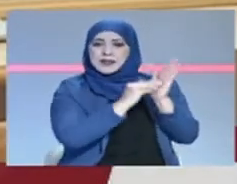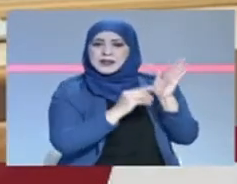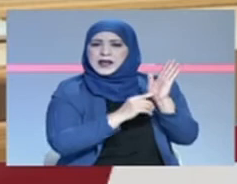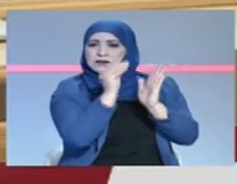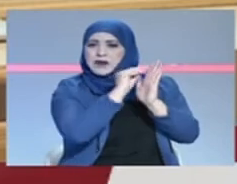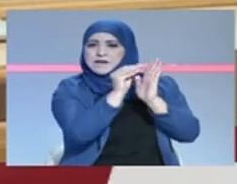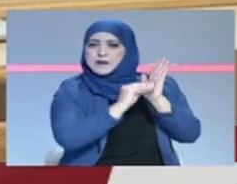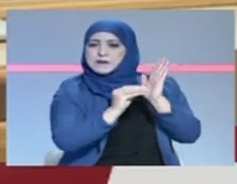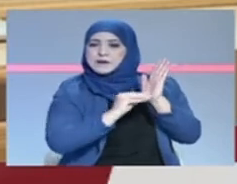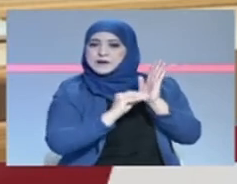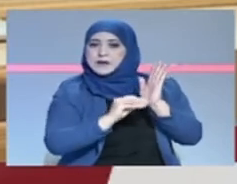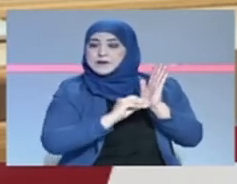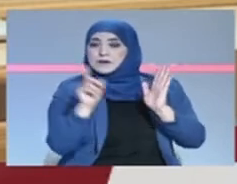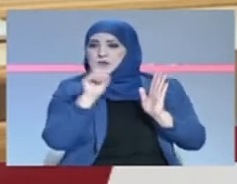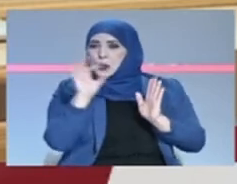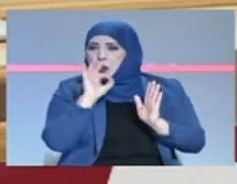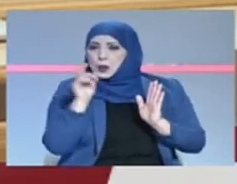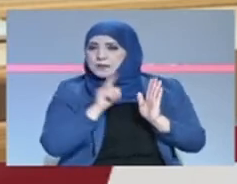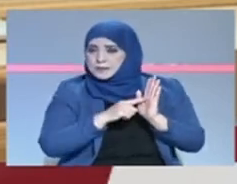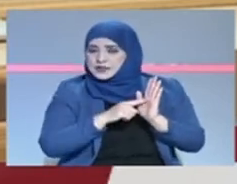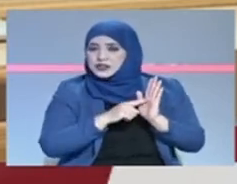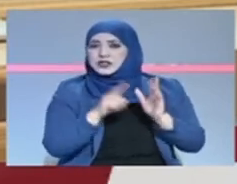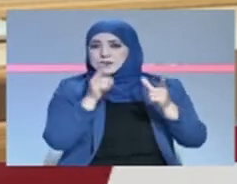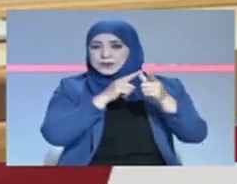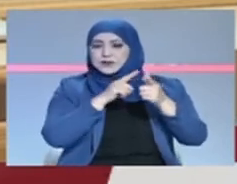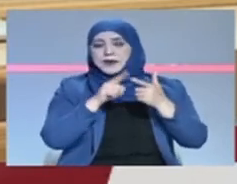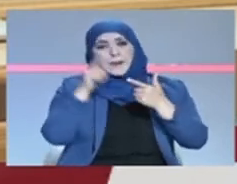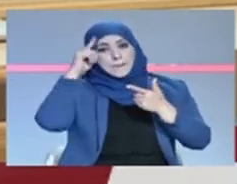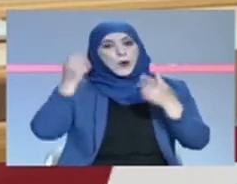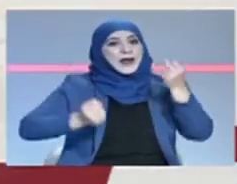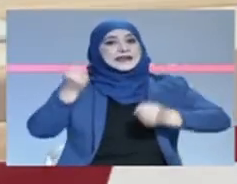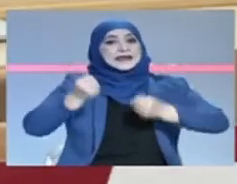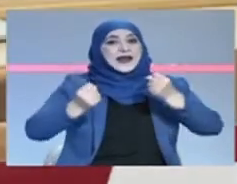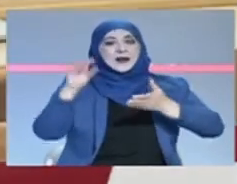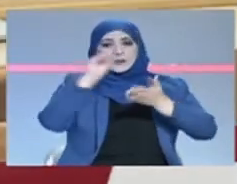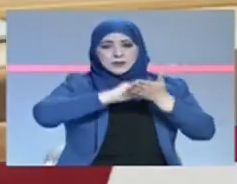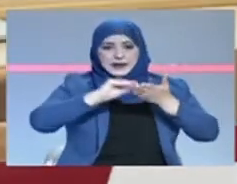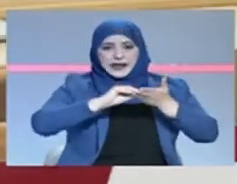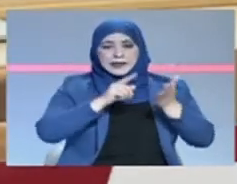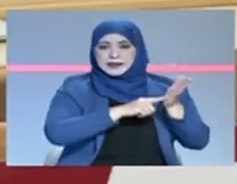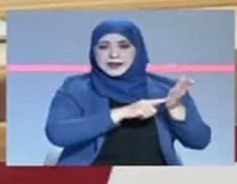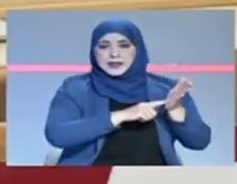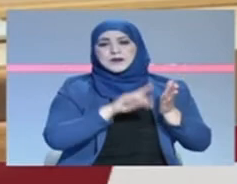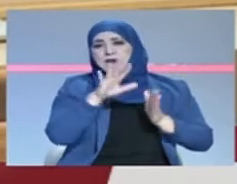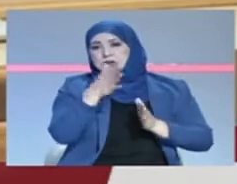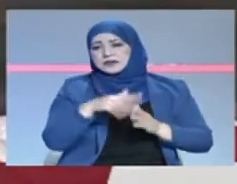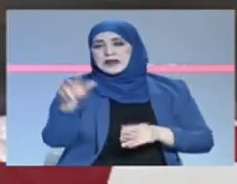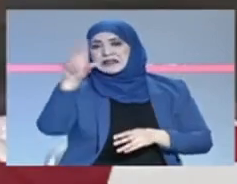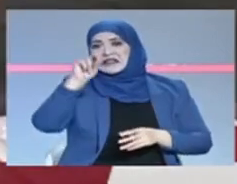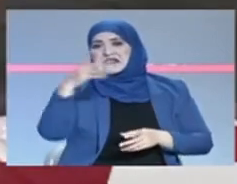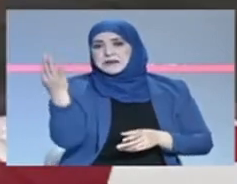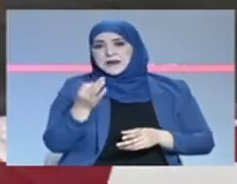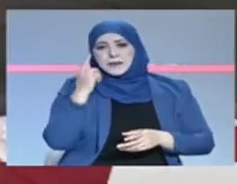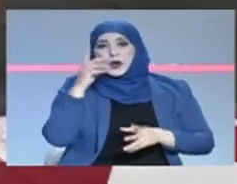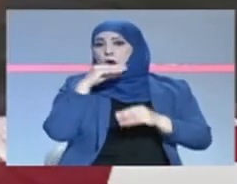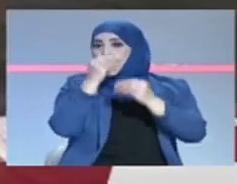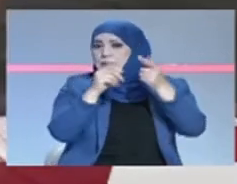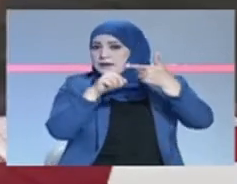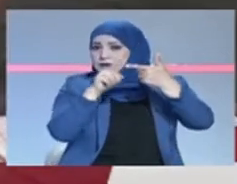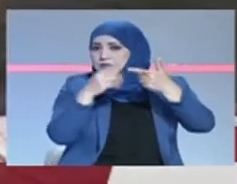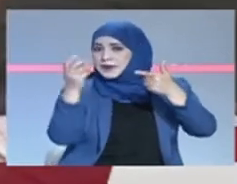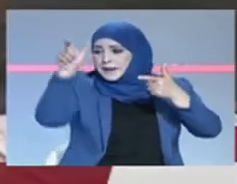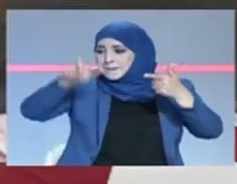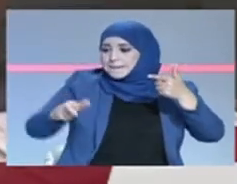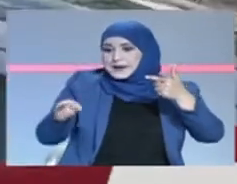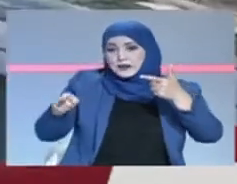التعمير حسب التراتيب المعتمدة بالنسبة للسيارات والعربات الإدارية في حدود قرابة 30%، نقل أشخاص غير منصوص